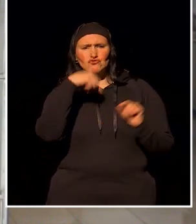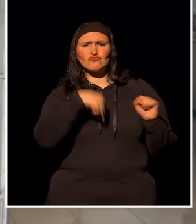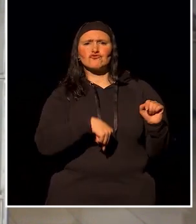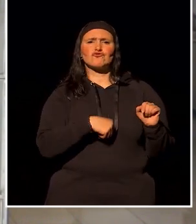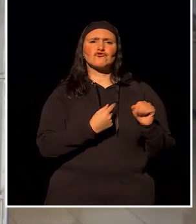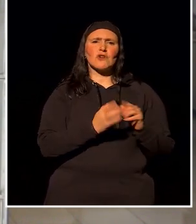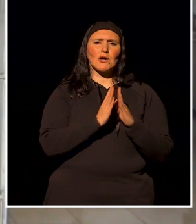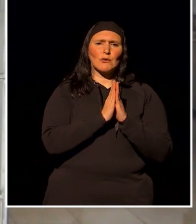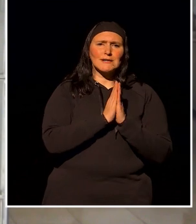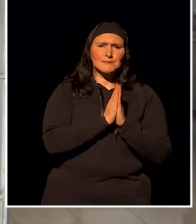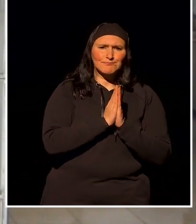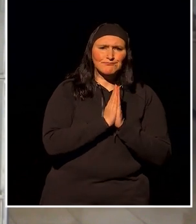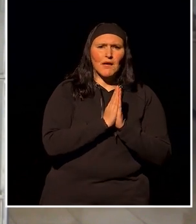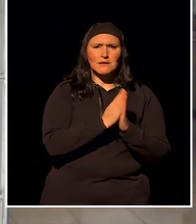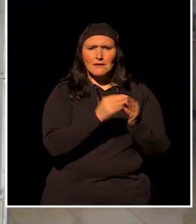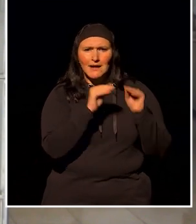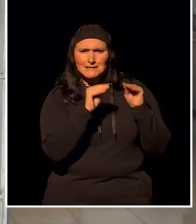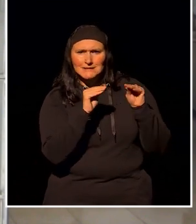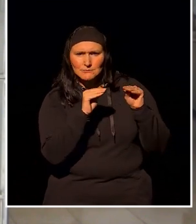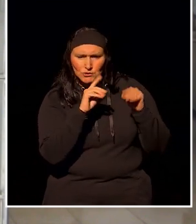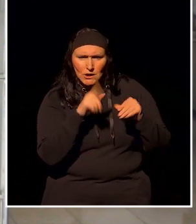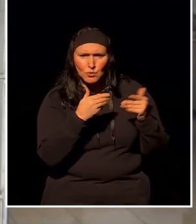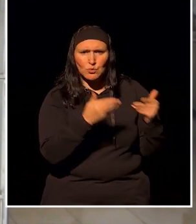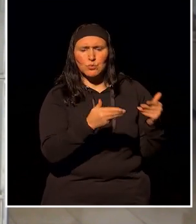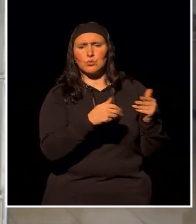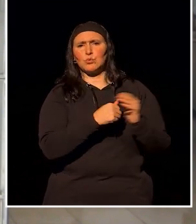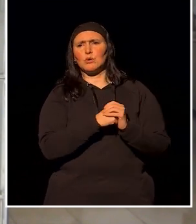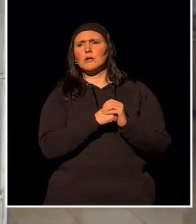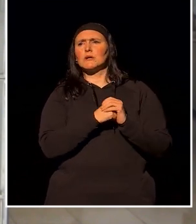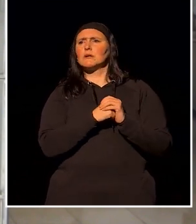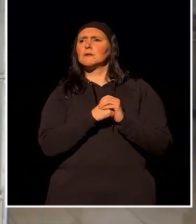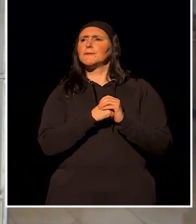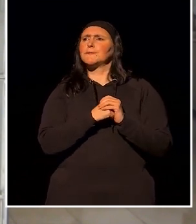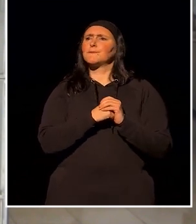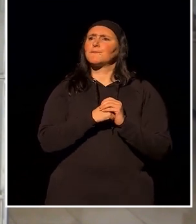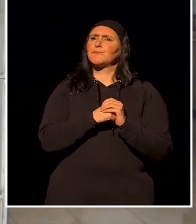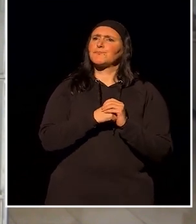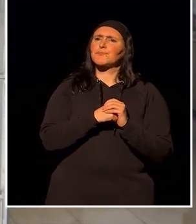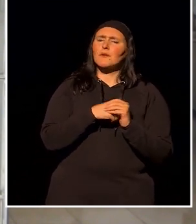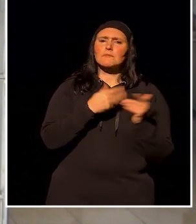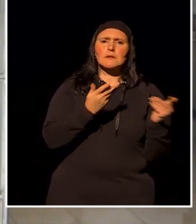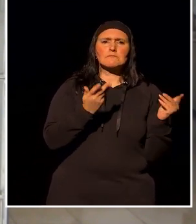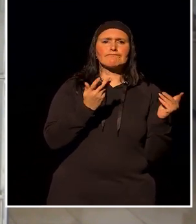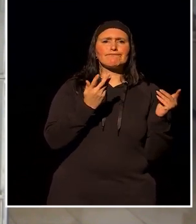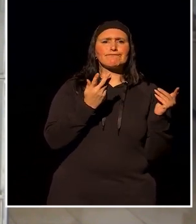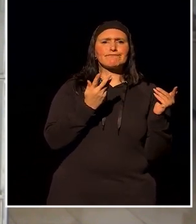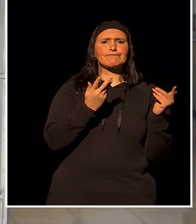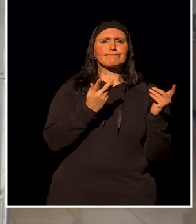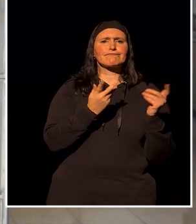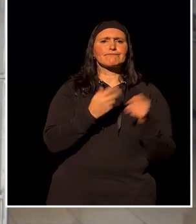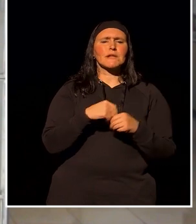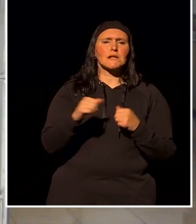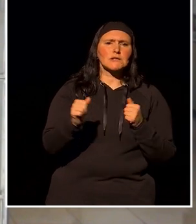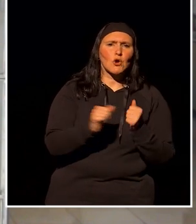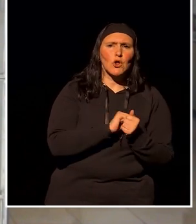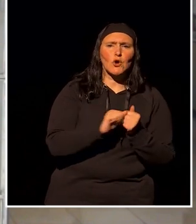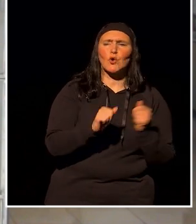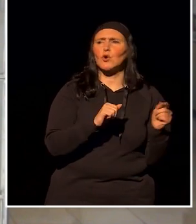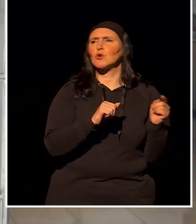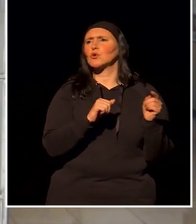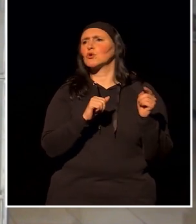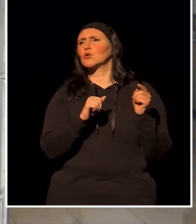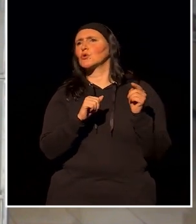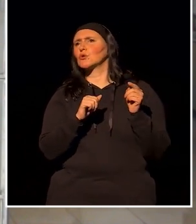und dass die Verantwortung Deutschlands für den Holocaust irgendwie eine unbedingte